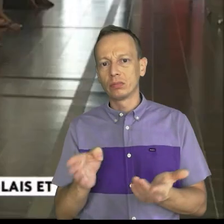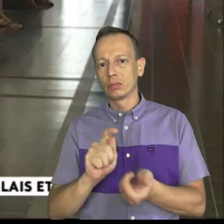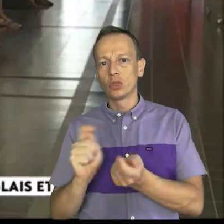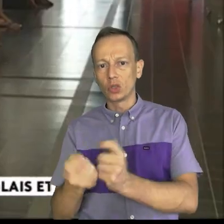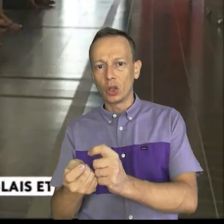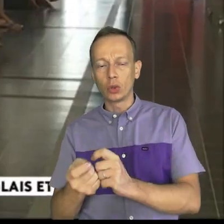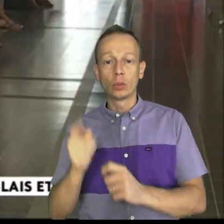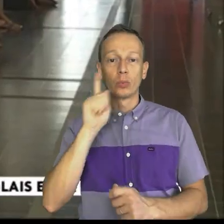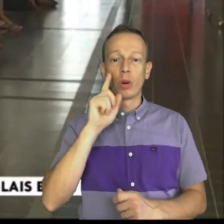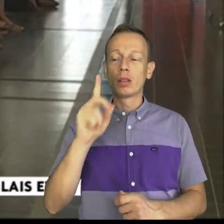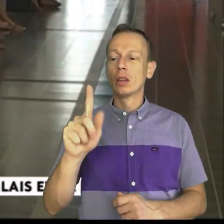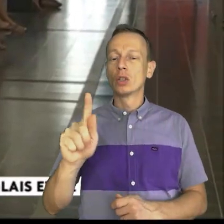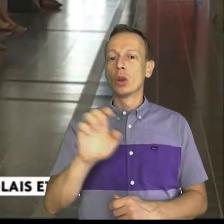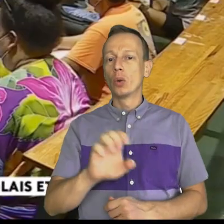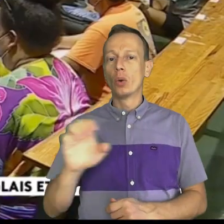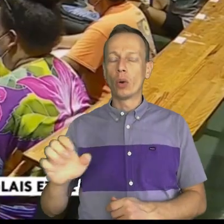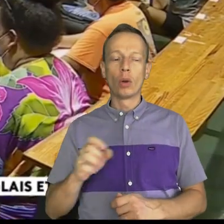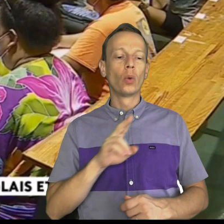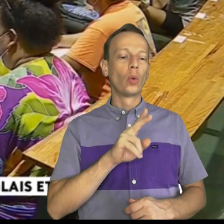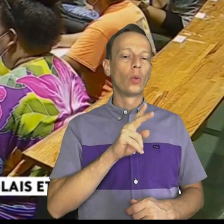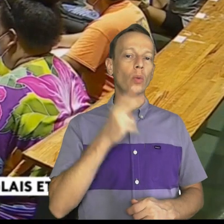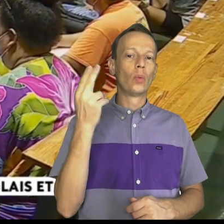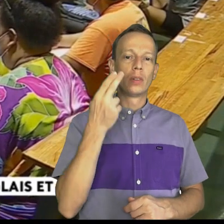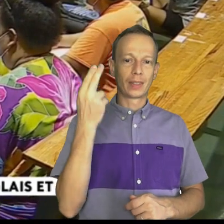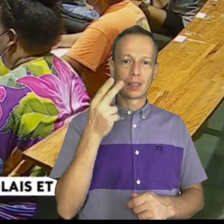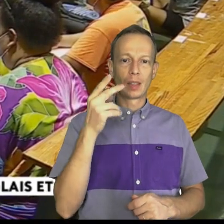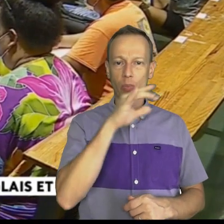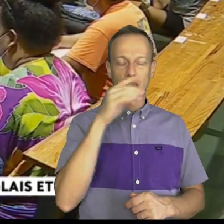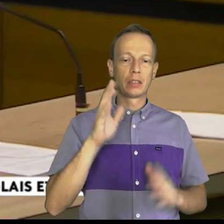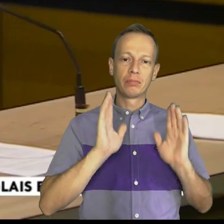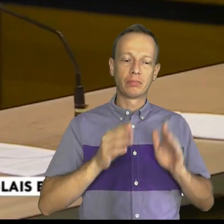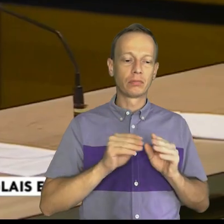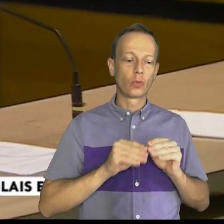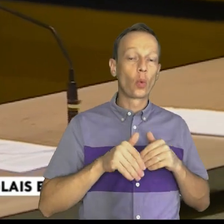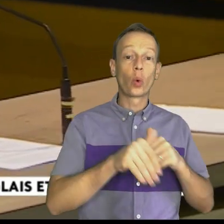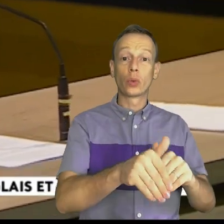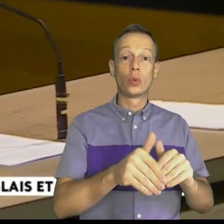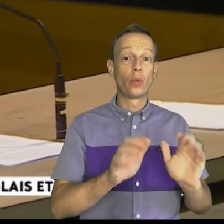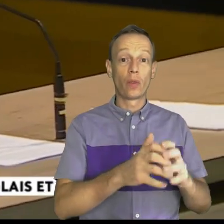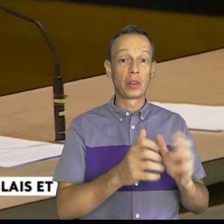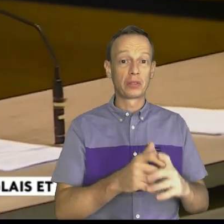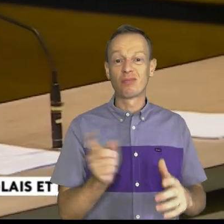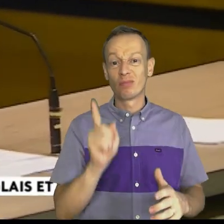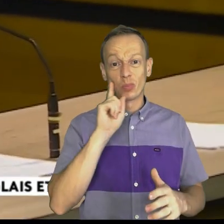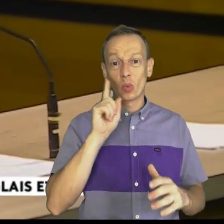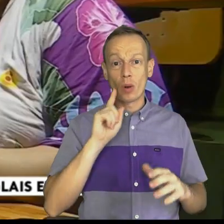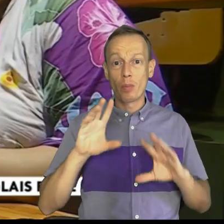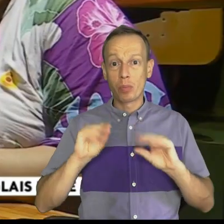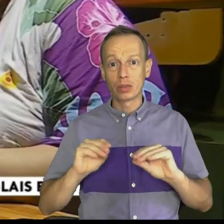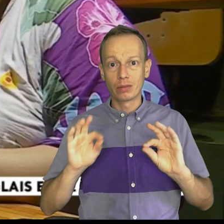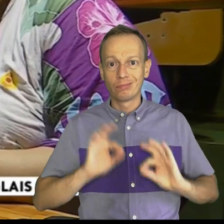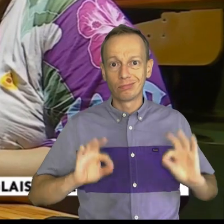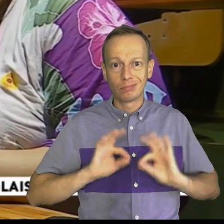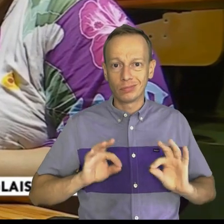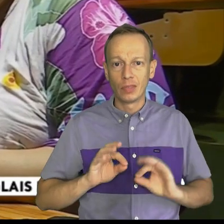revoir leur parcours. En concertation avec la DG2E, l'UPF a décidé de ne pas renouveler ses formations à défaut de